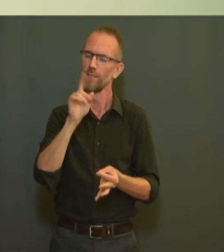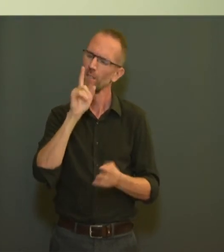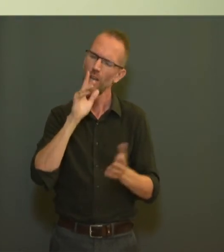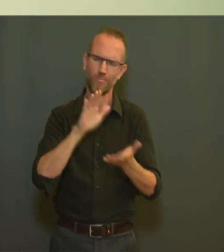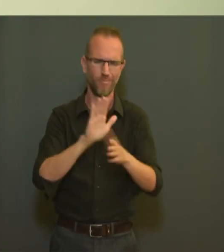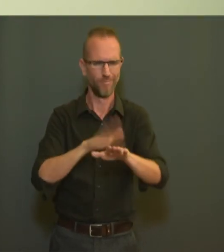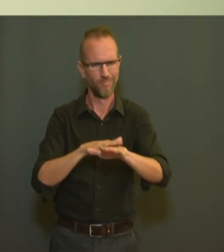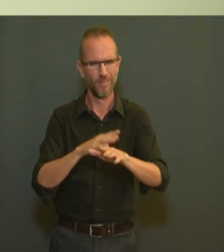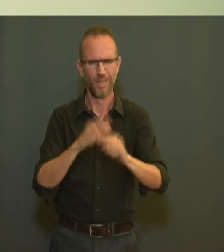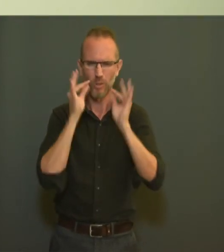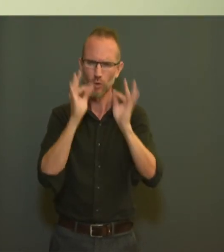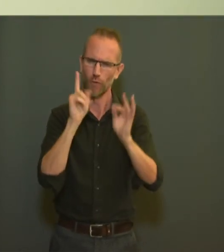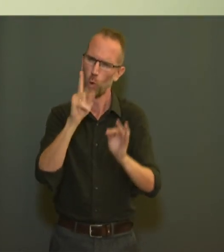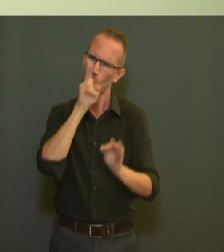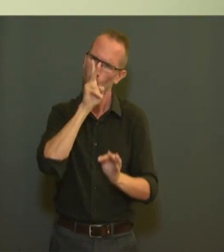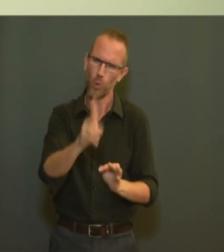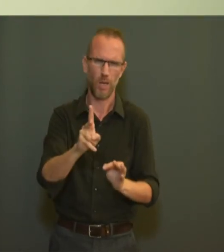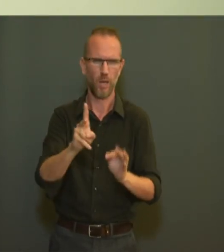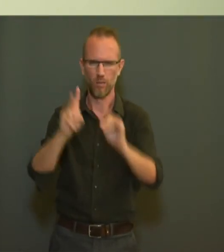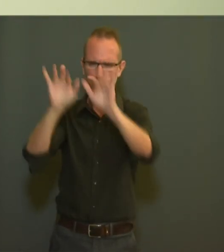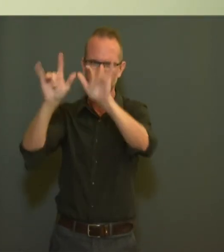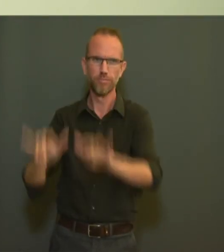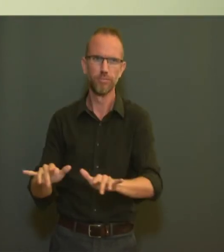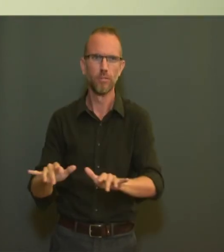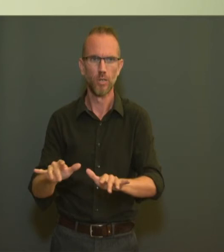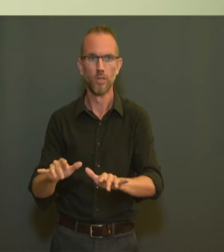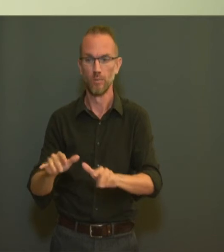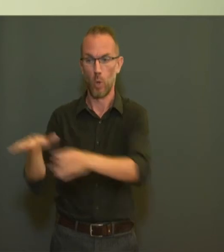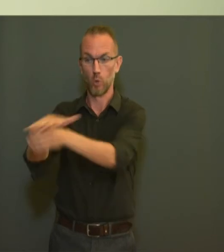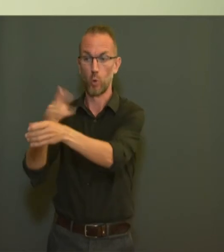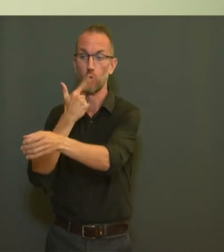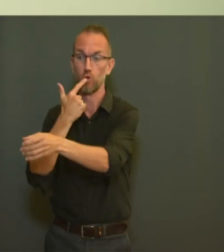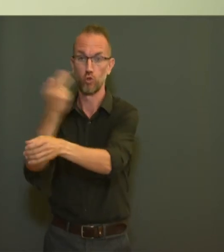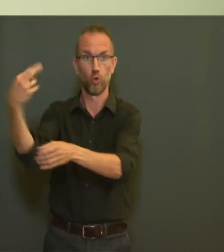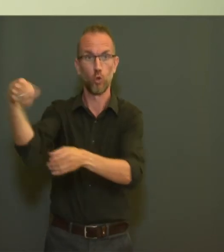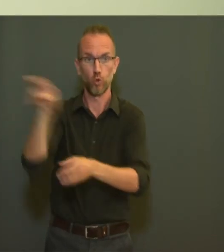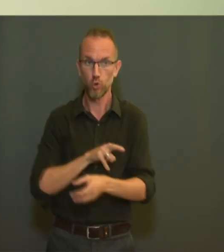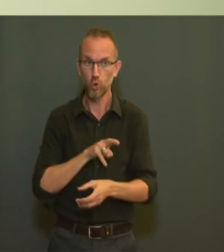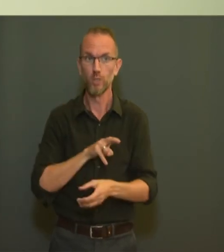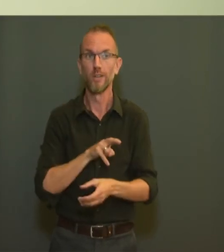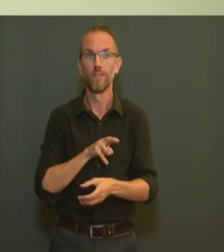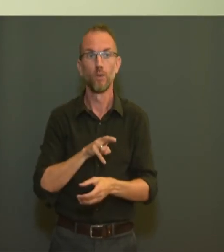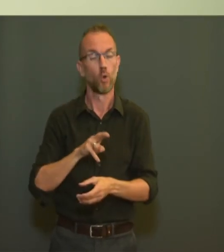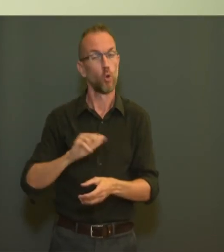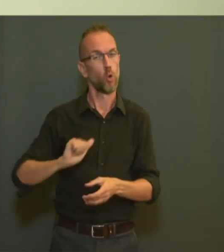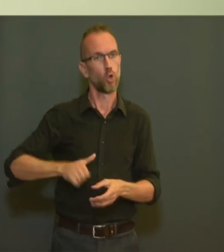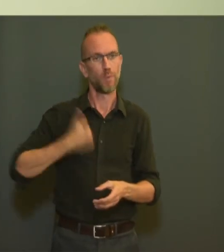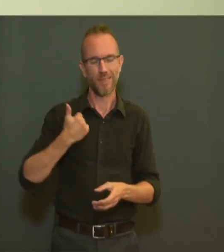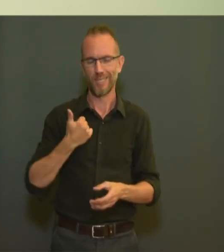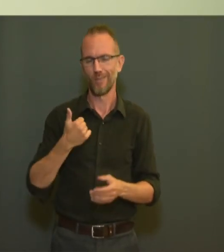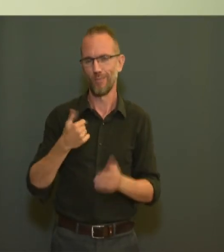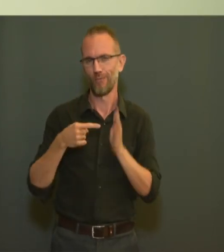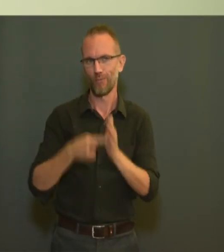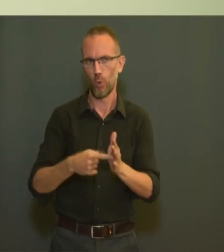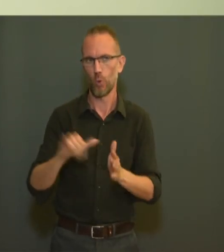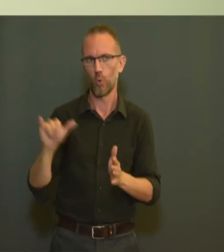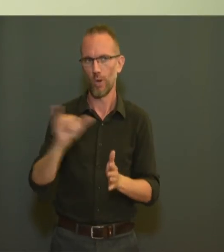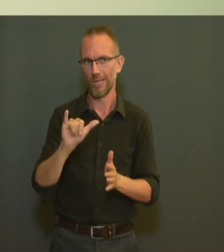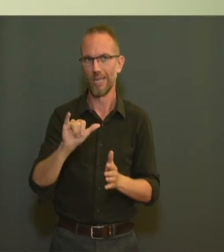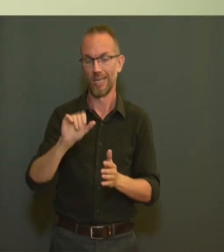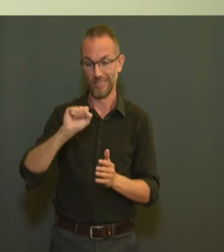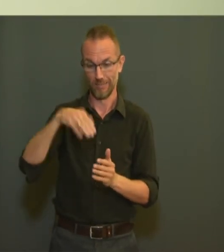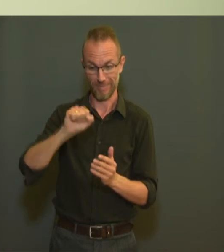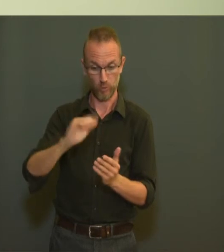d'une zone rouge, vous allez par ailleurs automatiquement recevoir un SMS.